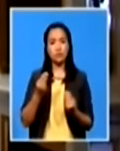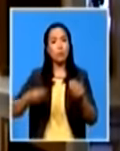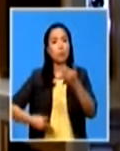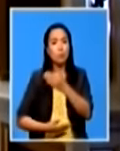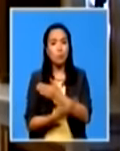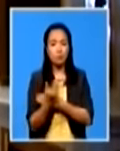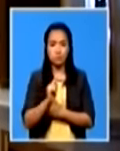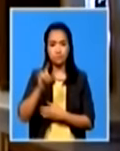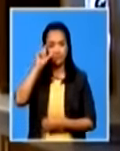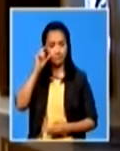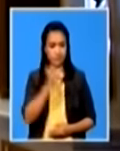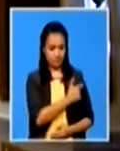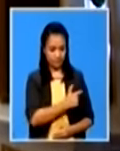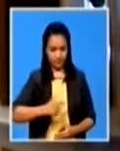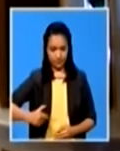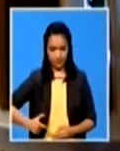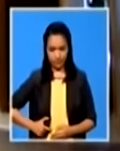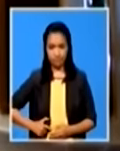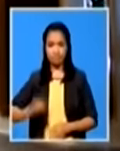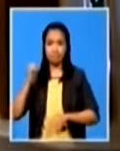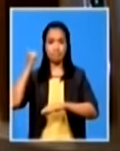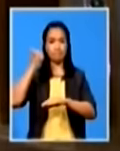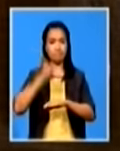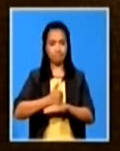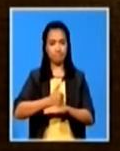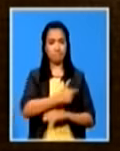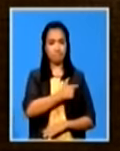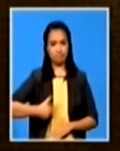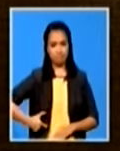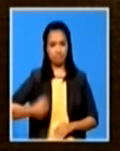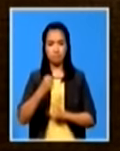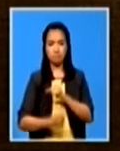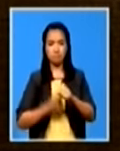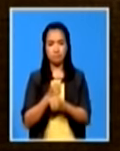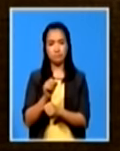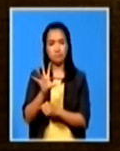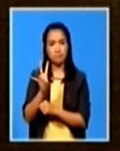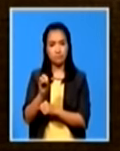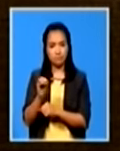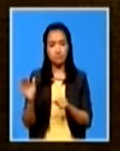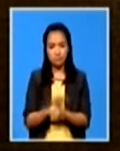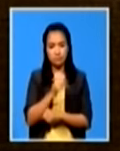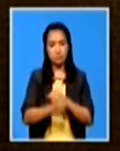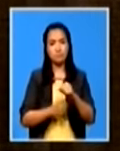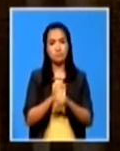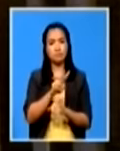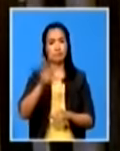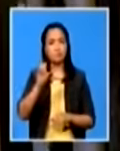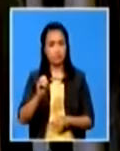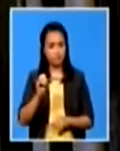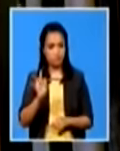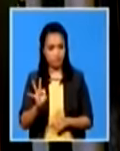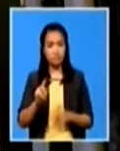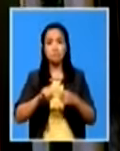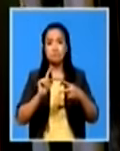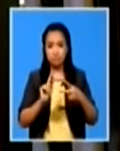ที่พระบาทสมเด็จพระเจ้าอยู่หัวทรงครองสิริราชสมบัติครบ70ปีพุทธศักราช2559และ